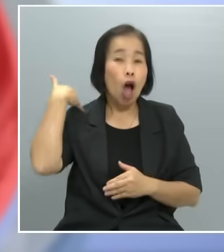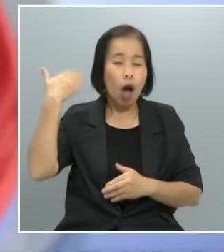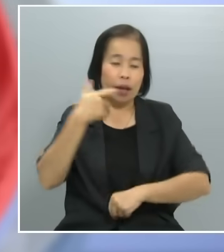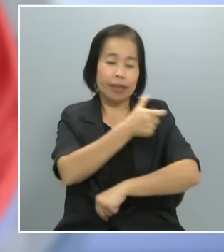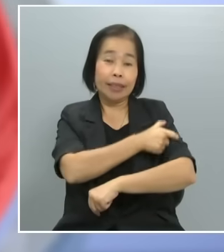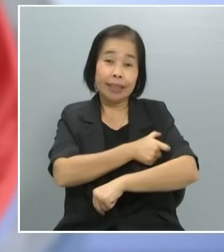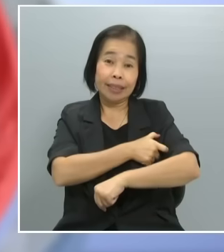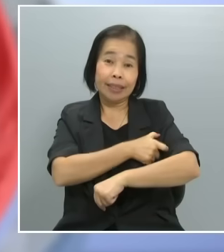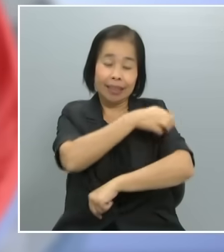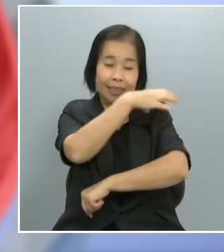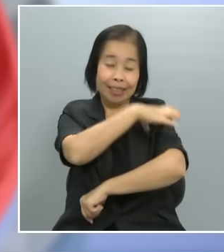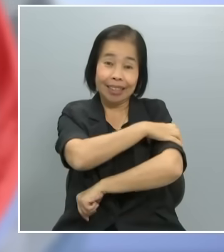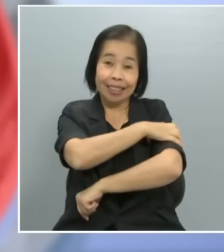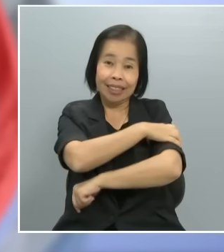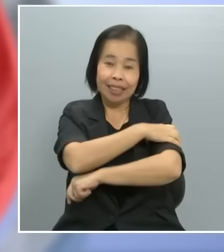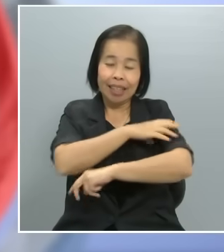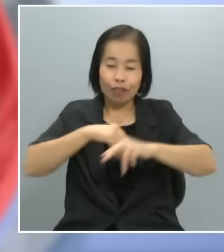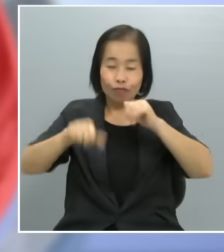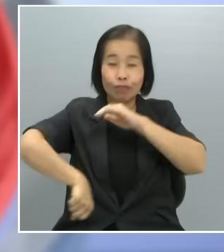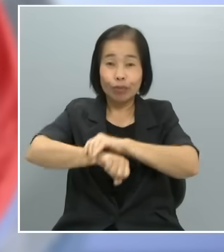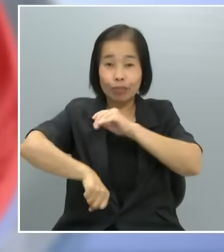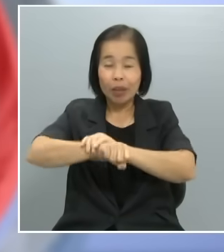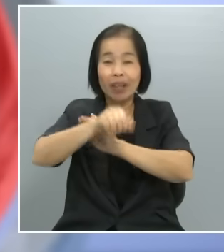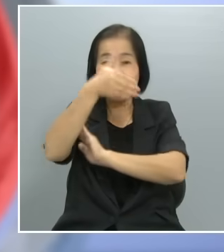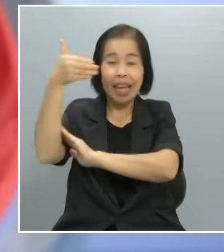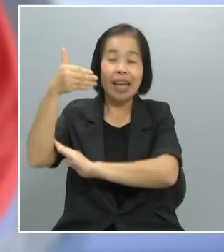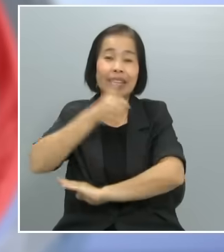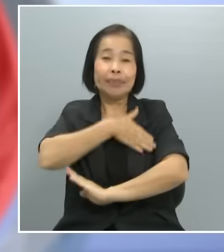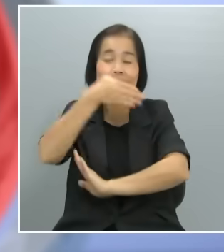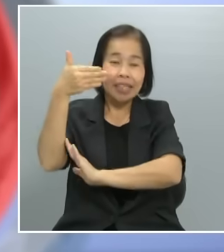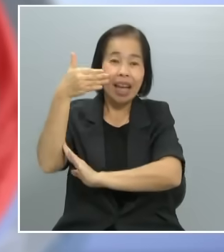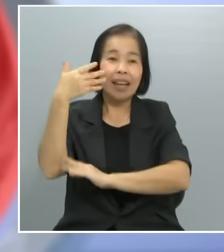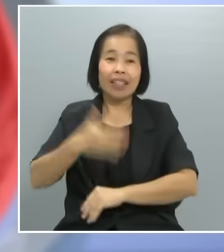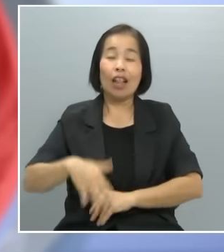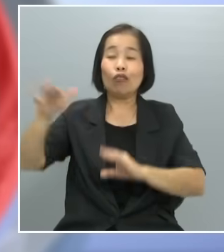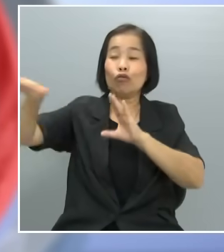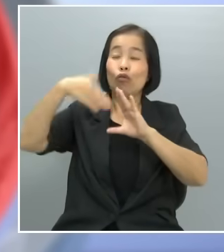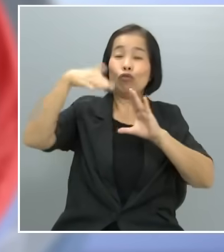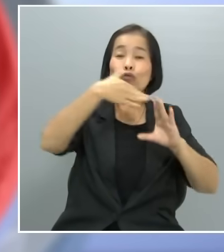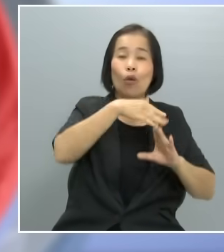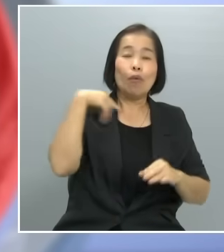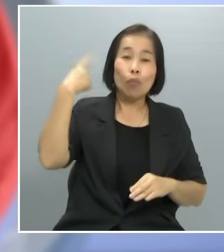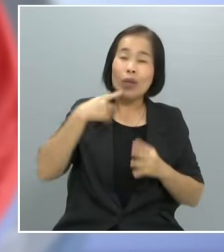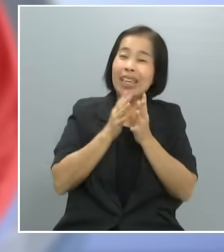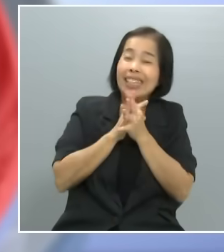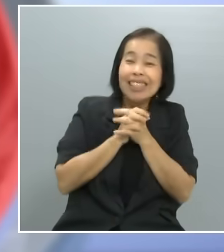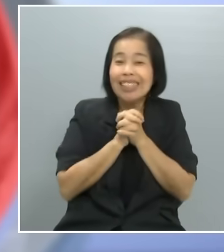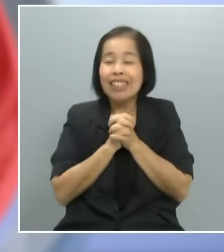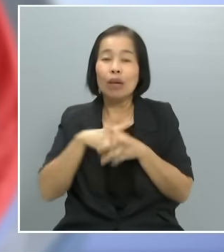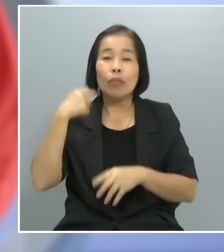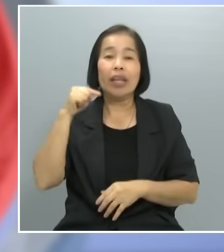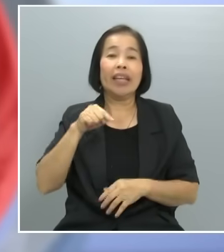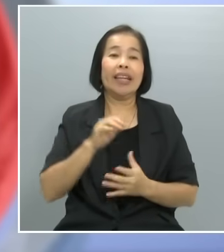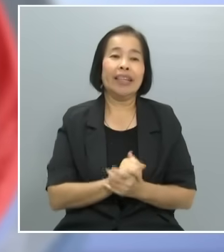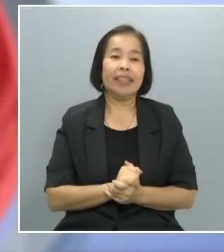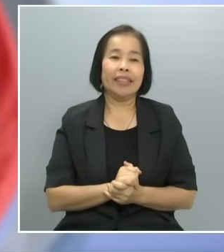ติเหมือนกันของเยอรมันเนี่ยครับแล้วส่งไปให้กับสาวๆดูบอกเนี่ยแล้วคนนี้อ่ะลองดูโปรไฟล์คนนี้หน่อยที่เขา